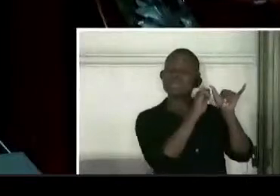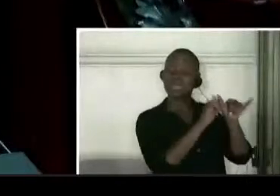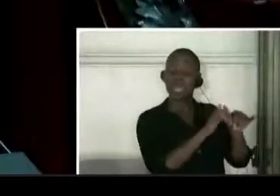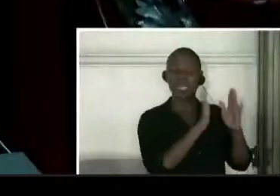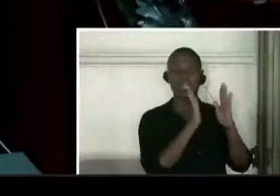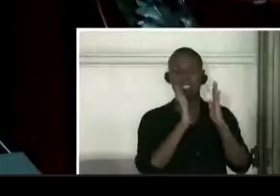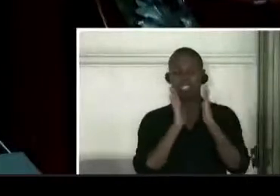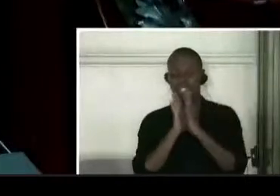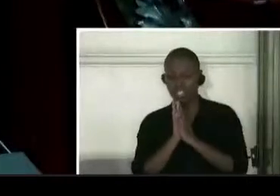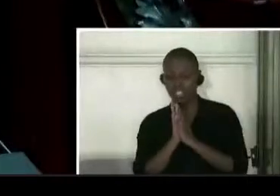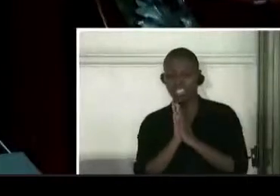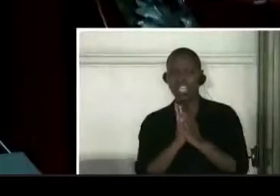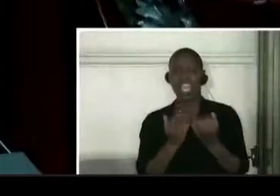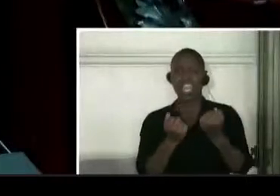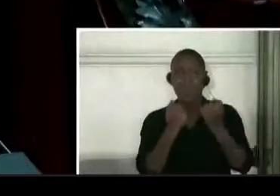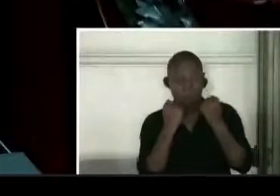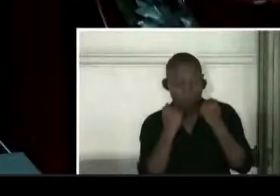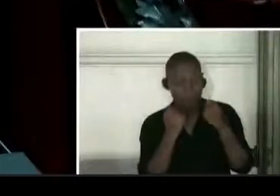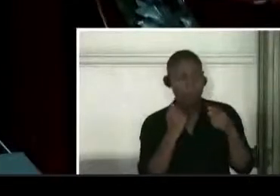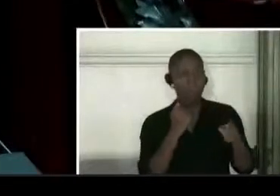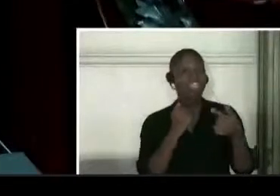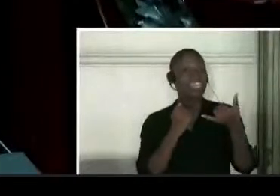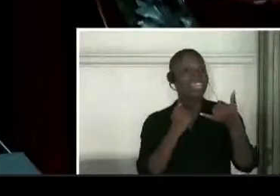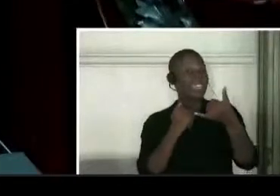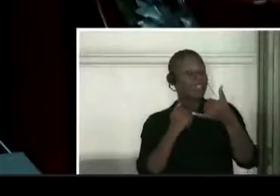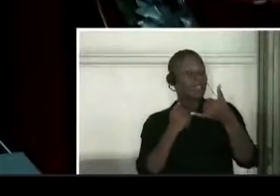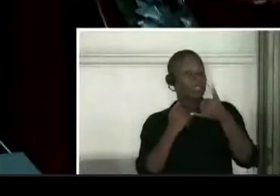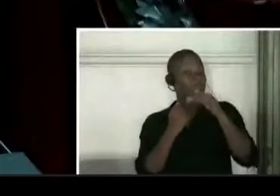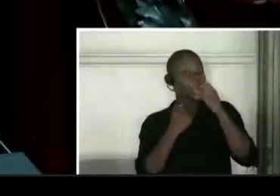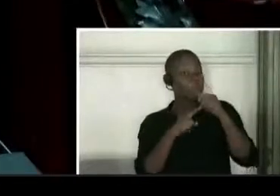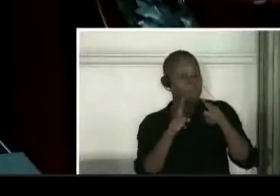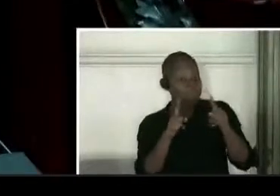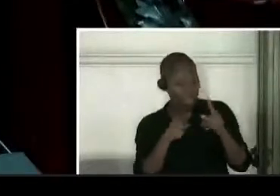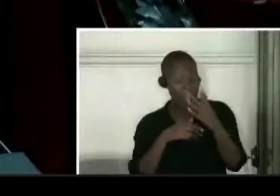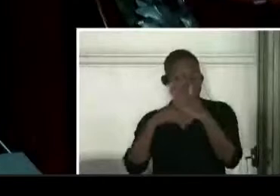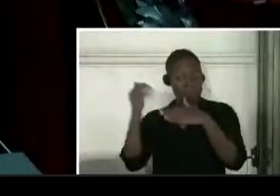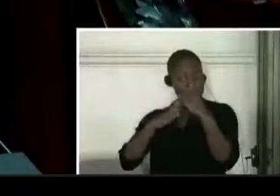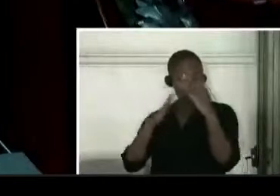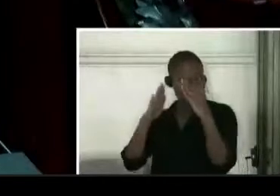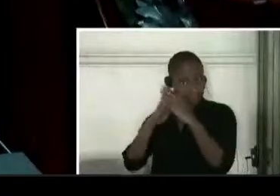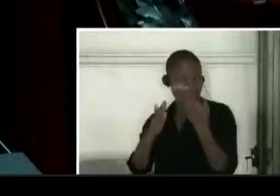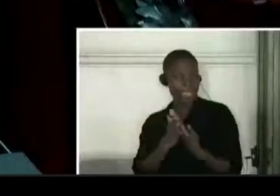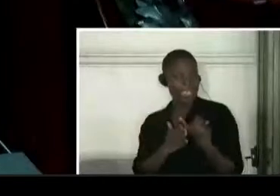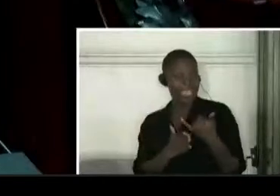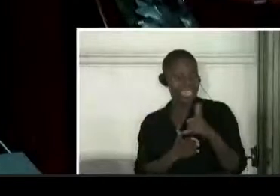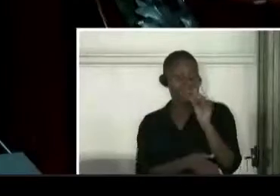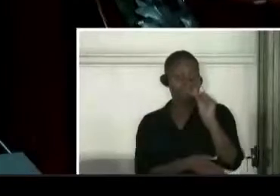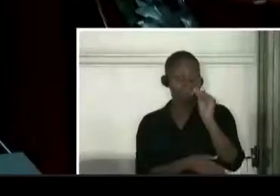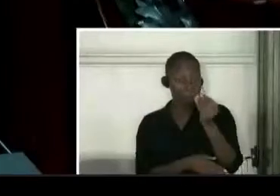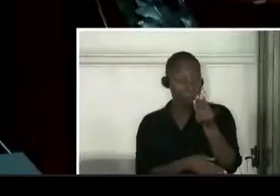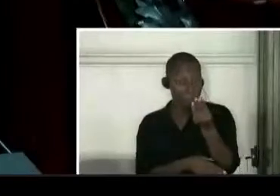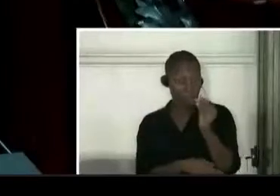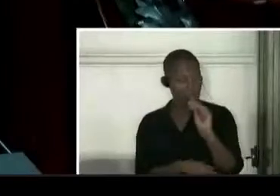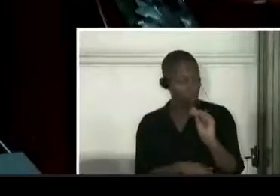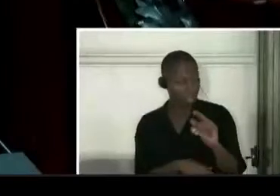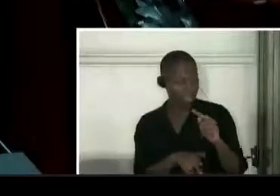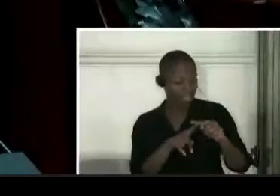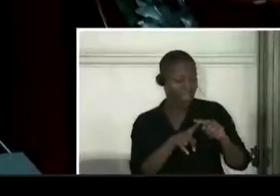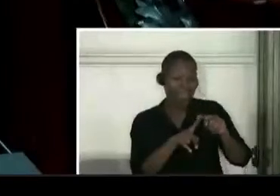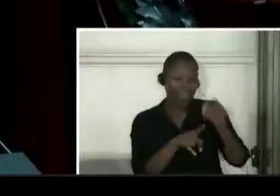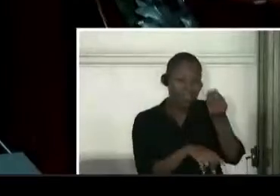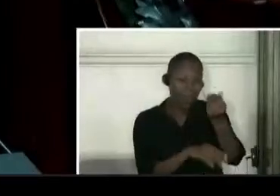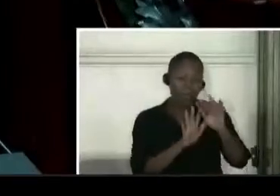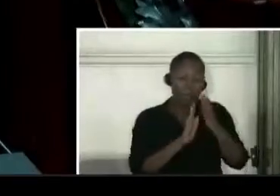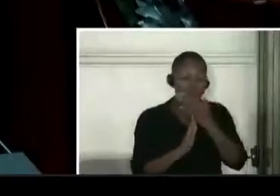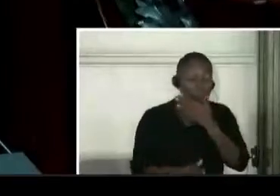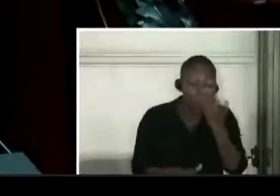ekuthiwa ikhona. Uma ngabe ingekho, sicela ukuthi umnyango usicacisele ukuze sikwazi ukuthi abantu bakithi bangabi nethemba